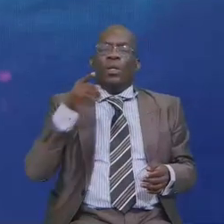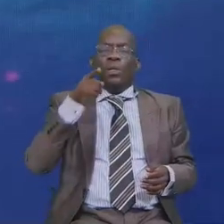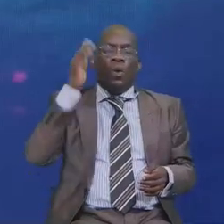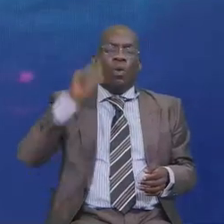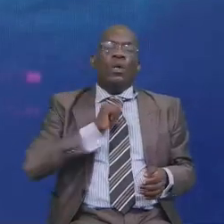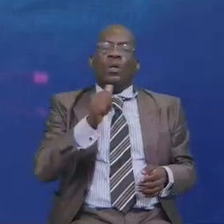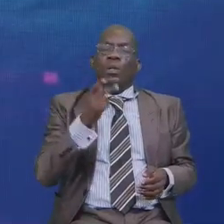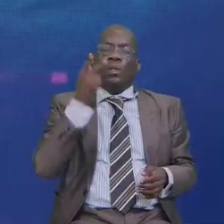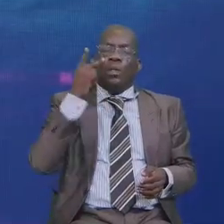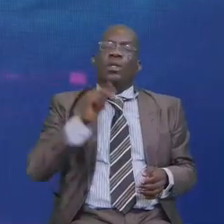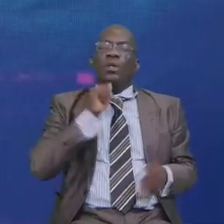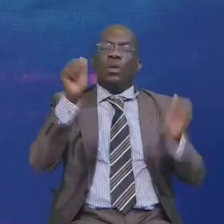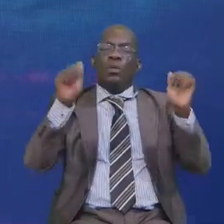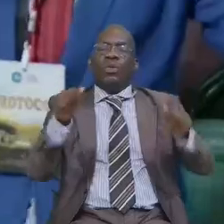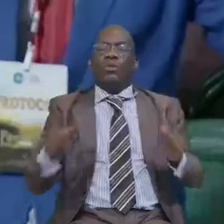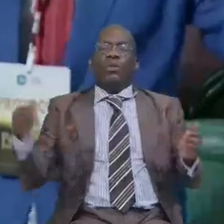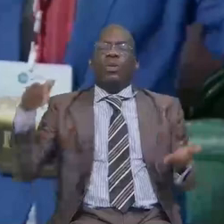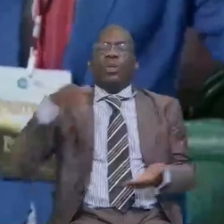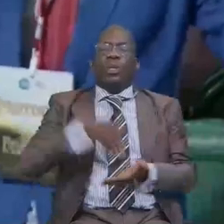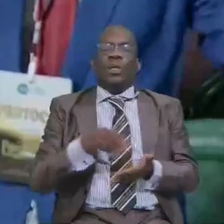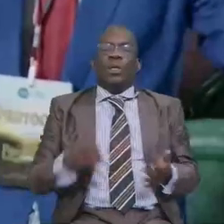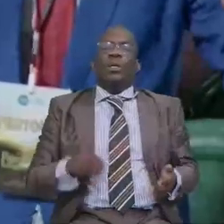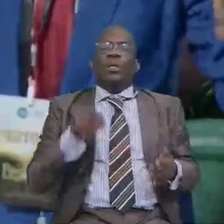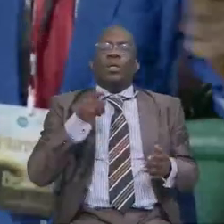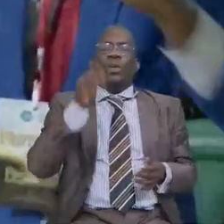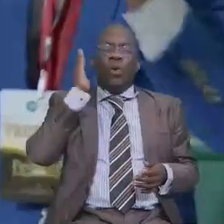Vous ne verrez plus les impossibilités.